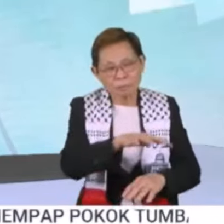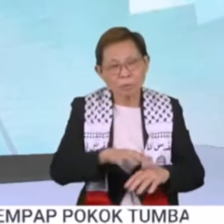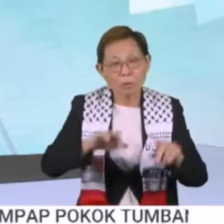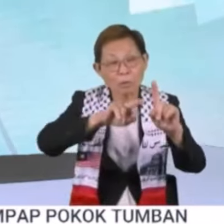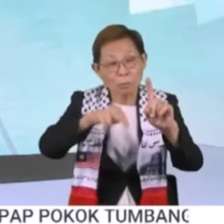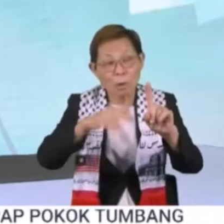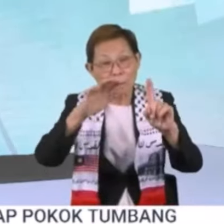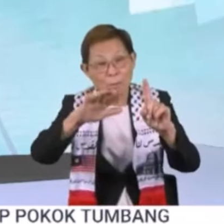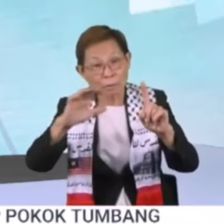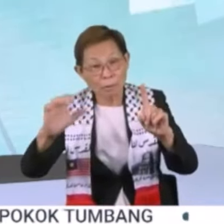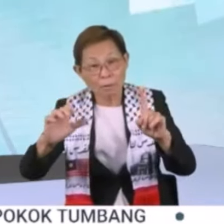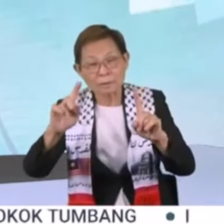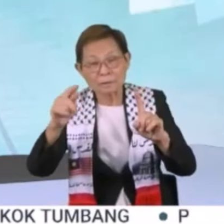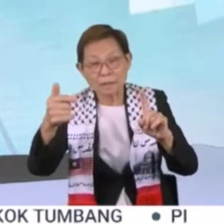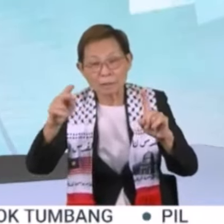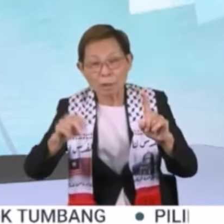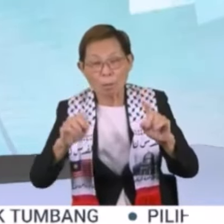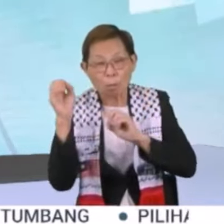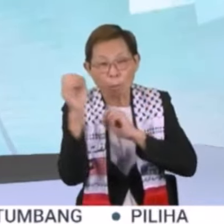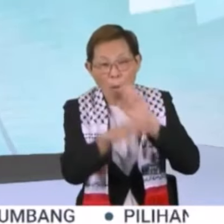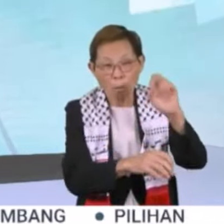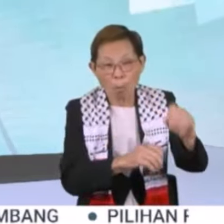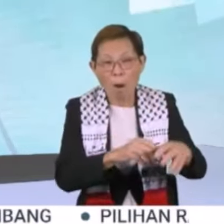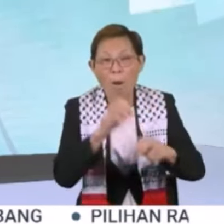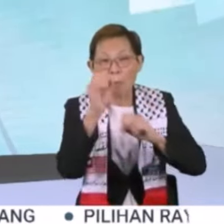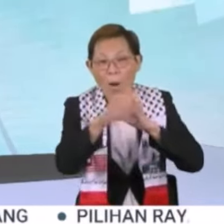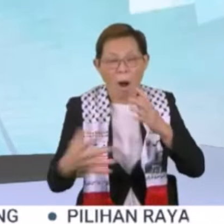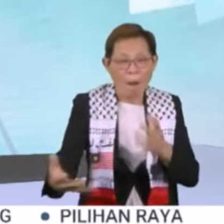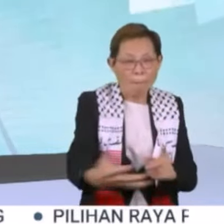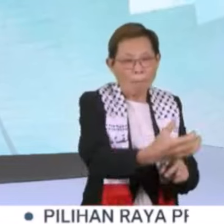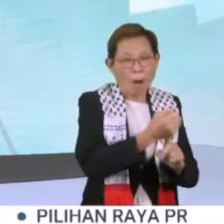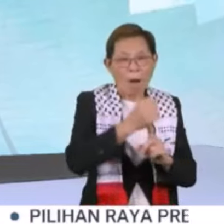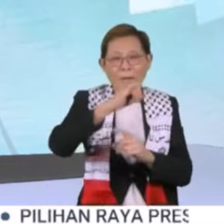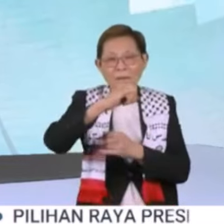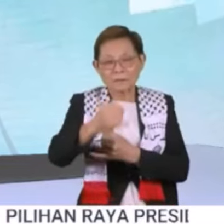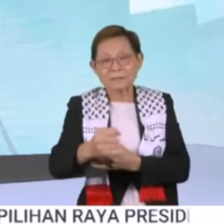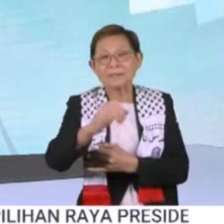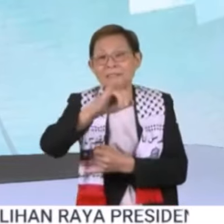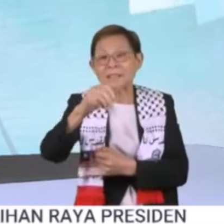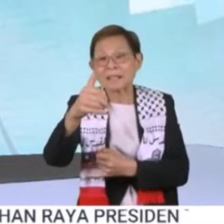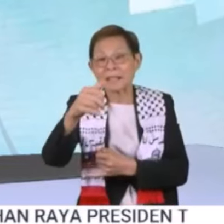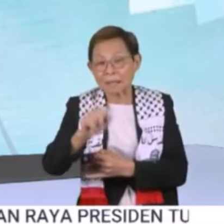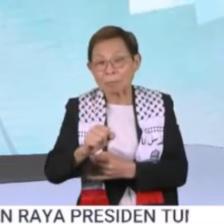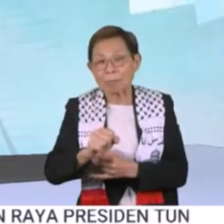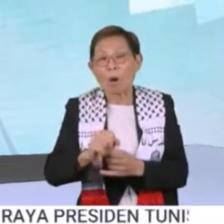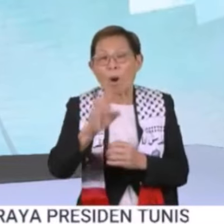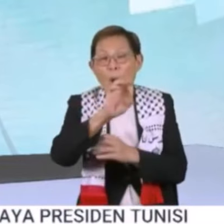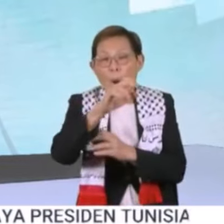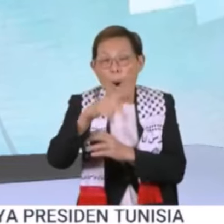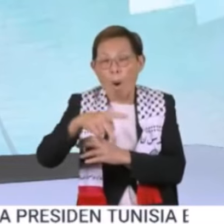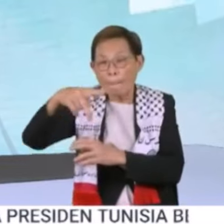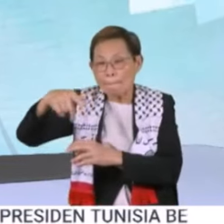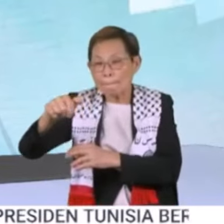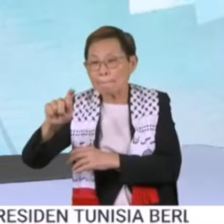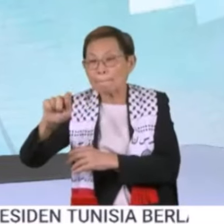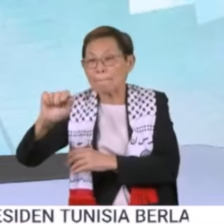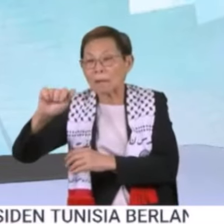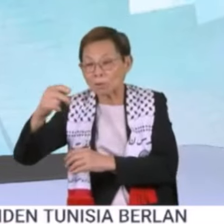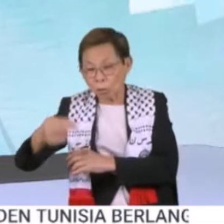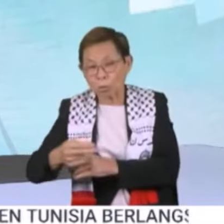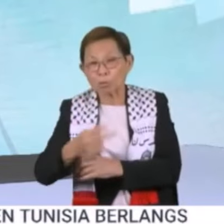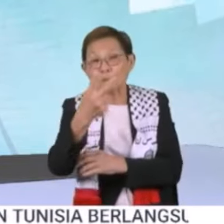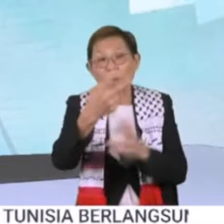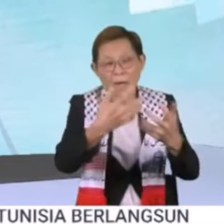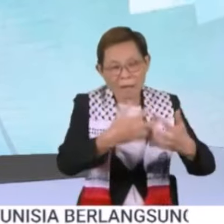Kira-kira 1,500 tan sisa buangan terjadual disita Jabatan Alam Sekitar Kedah dalam Op Patuh di dua buah kilang di Sungai